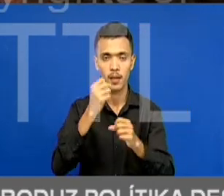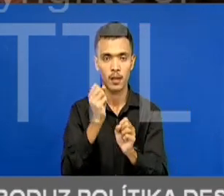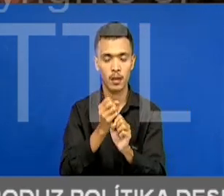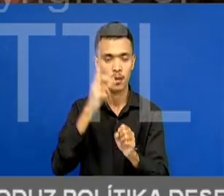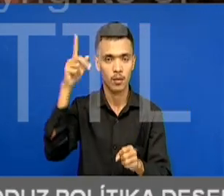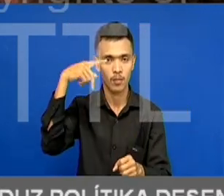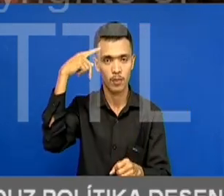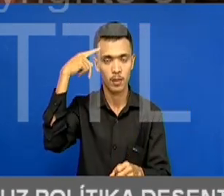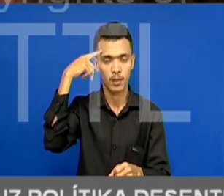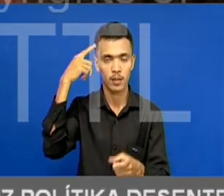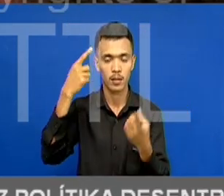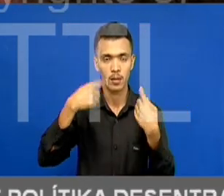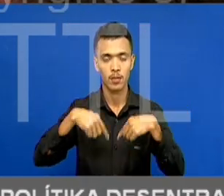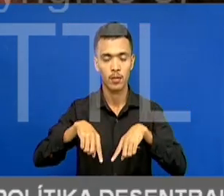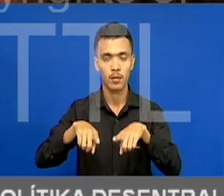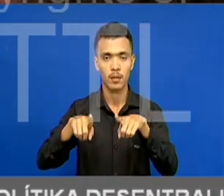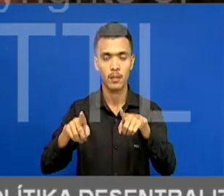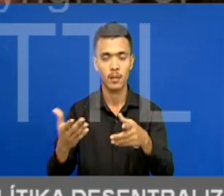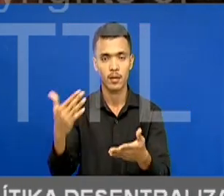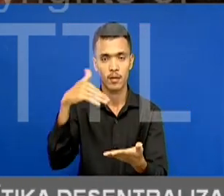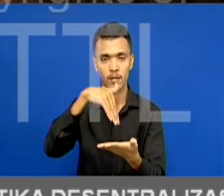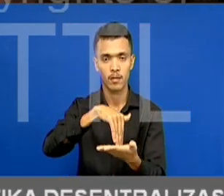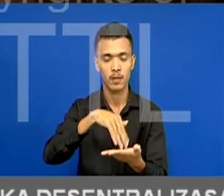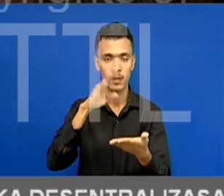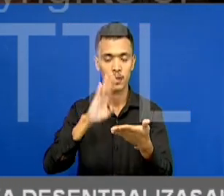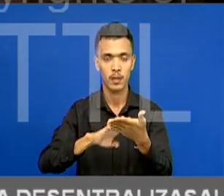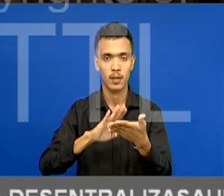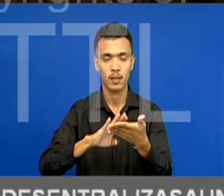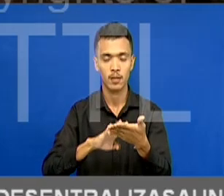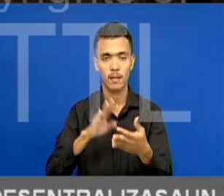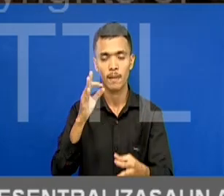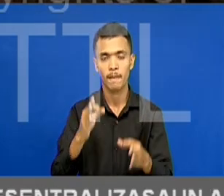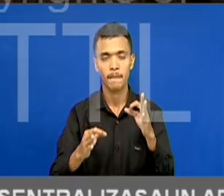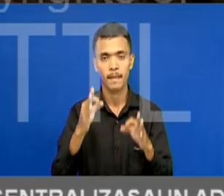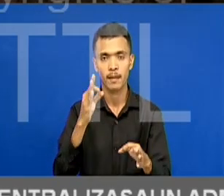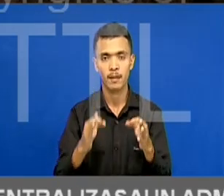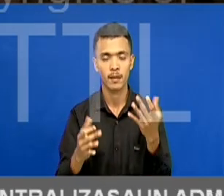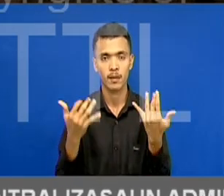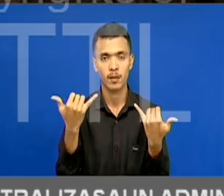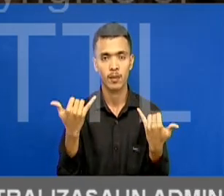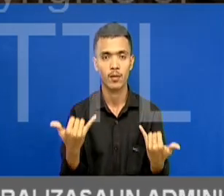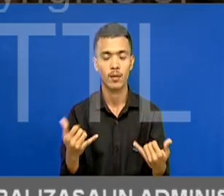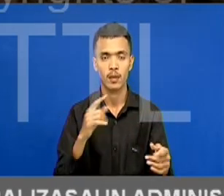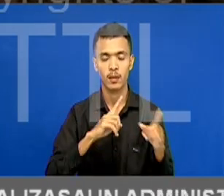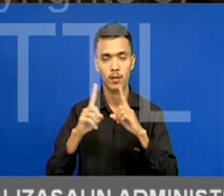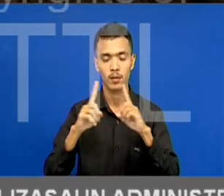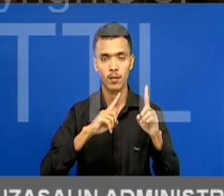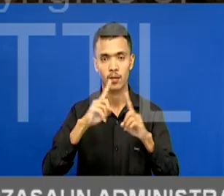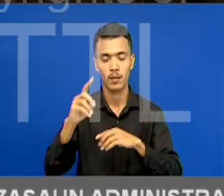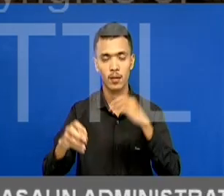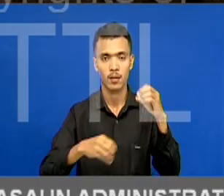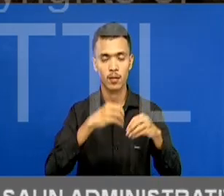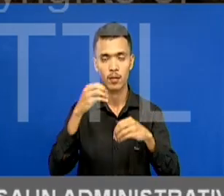política filahikas ba escola. Nunemos ohing kuliah helamos kona